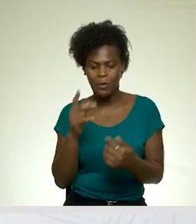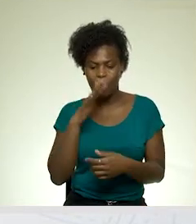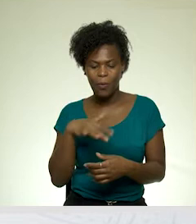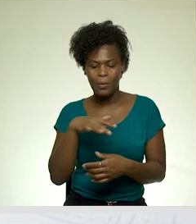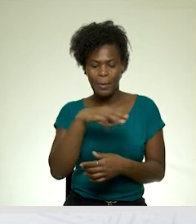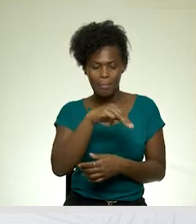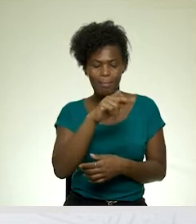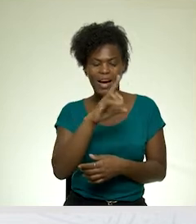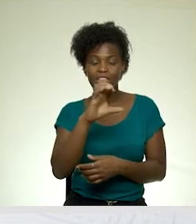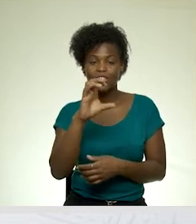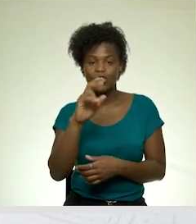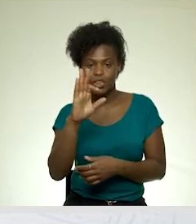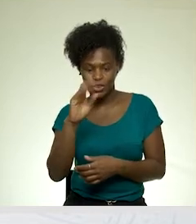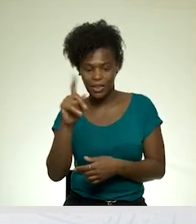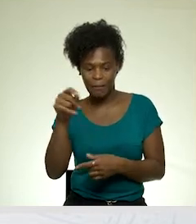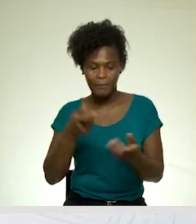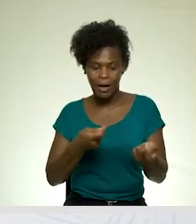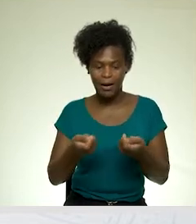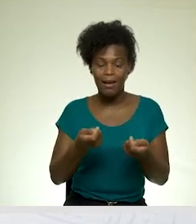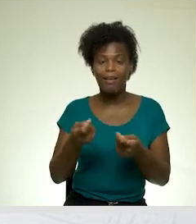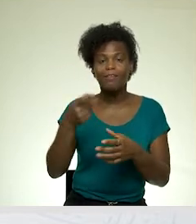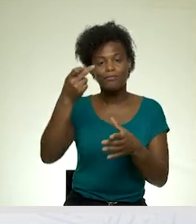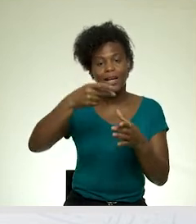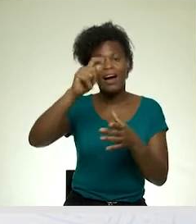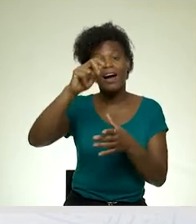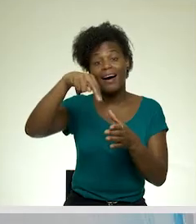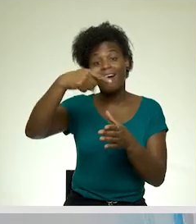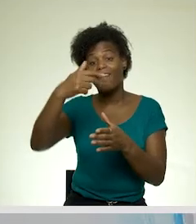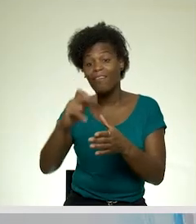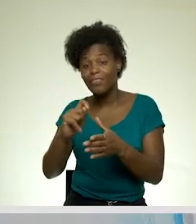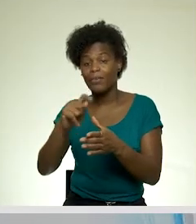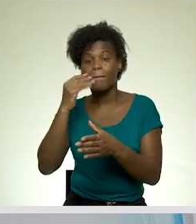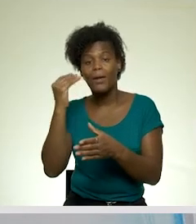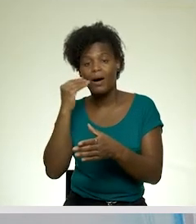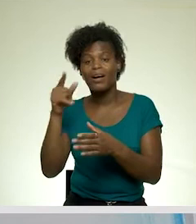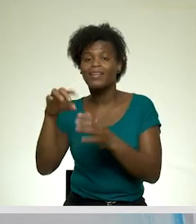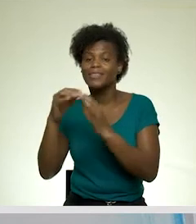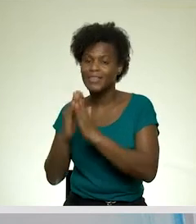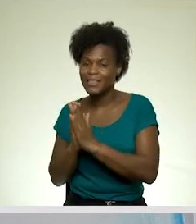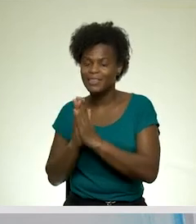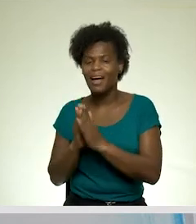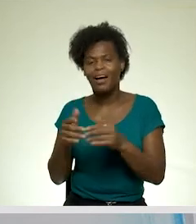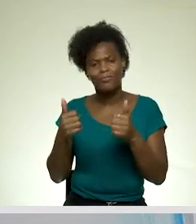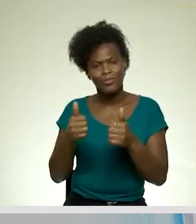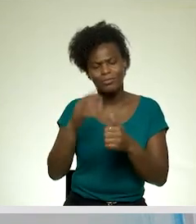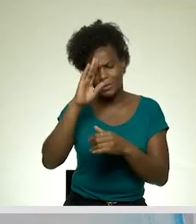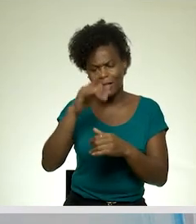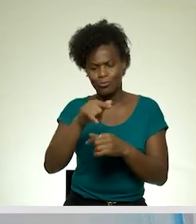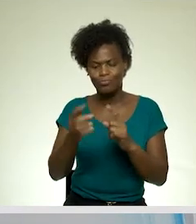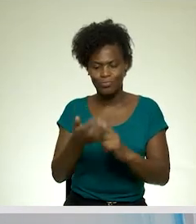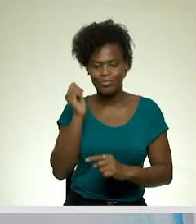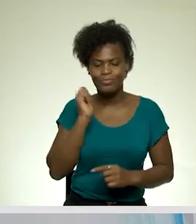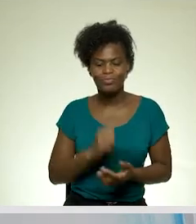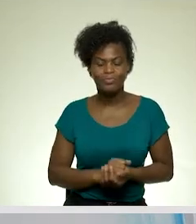se trouve entre la banque et l'église. Très bien, je sais que tu l'as trouvé, je suis sûre. On y